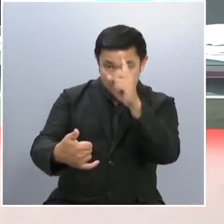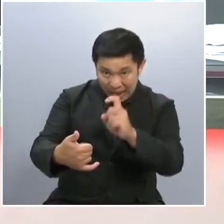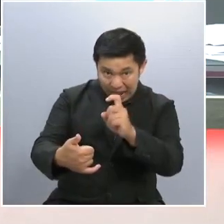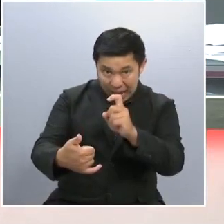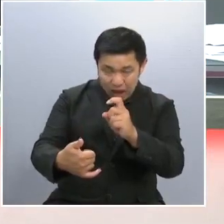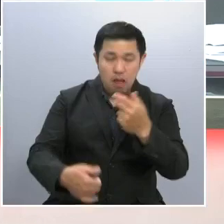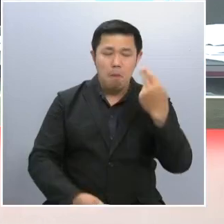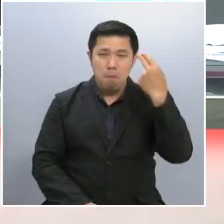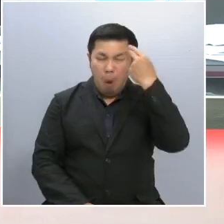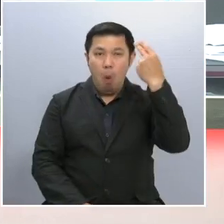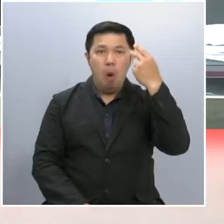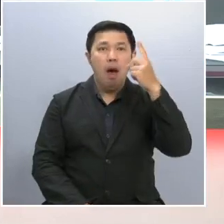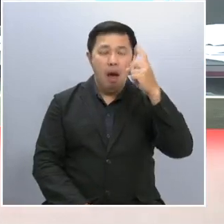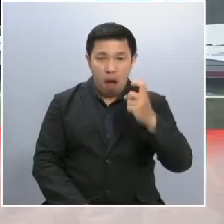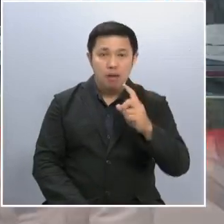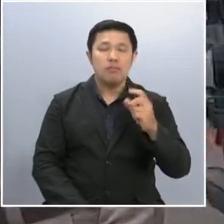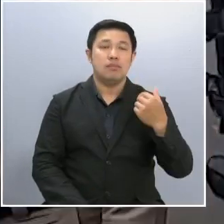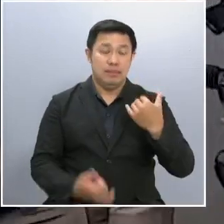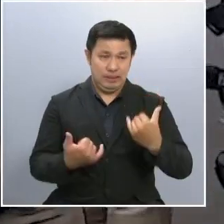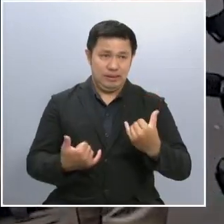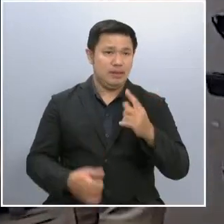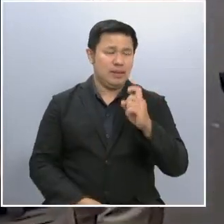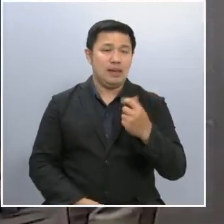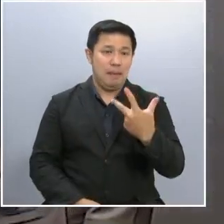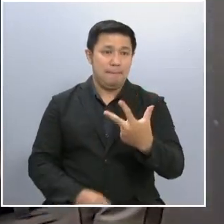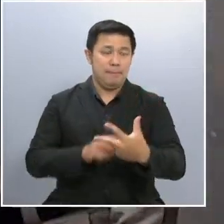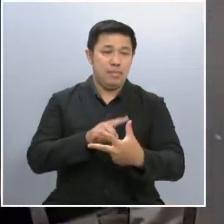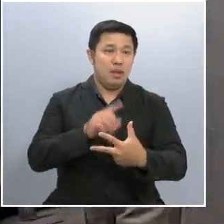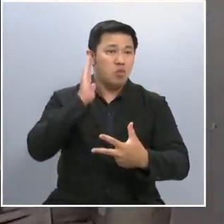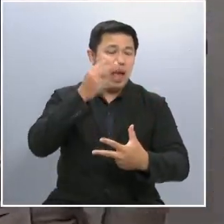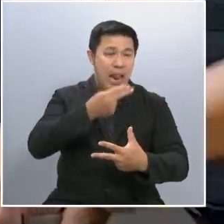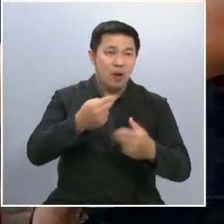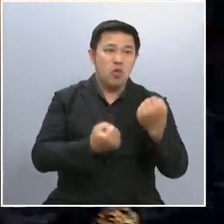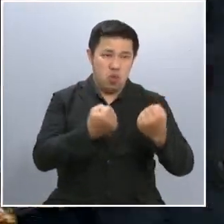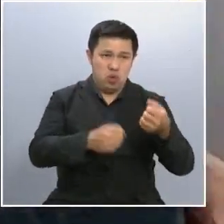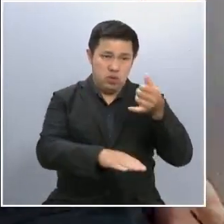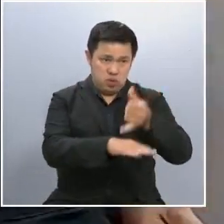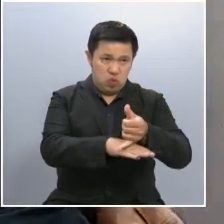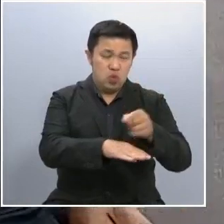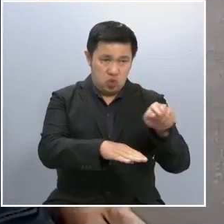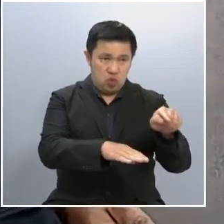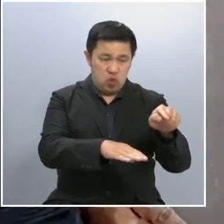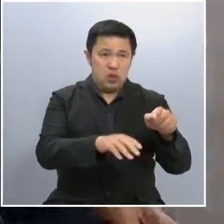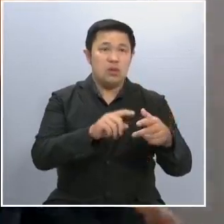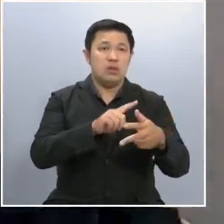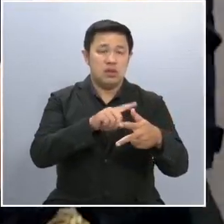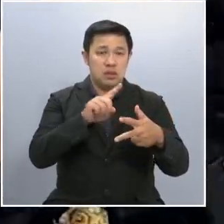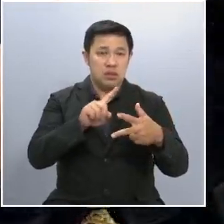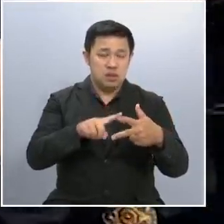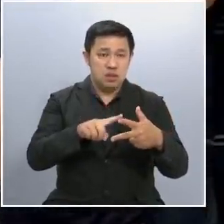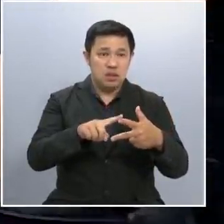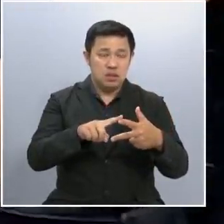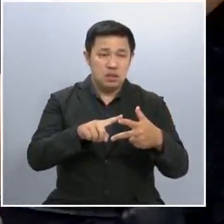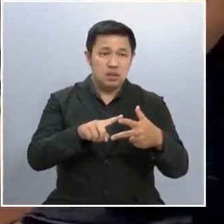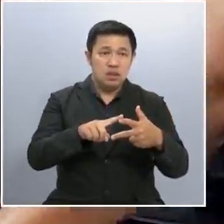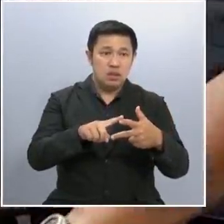ถึง3รายคนแรกเป็นหลานชายค่ะเสียชีวิตอยู่ในรถนะคะหลังจากนั้นค่ะตอนที่เจ้าหน้า